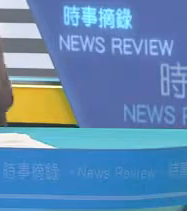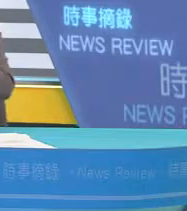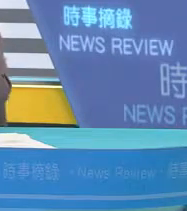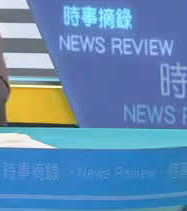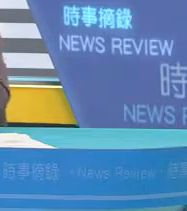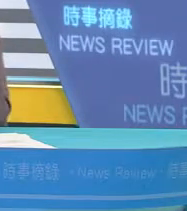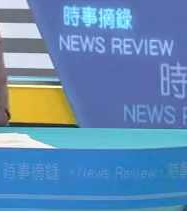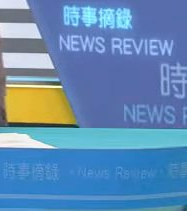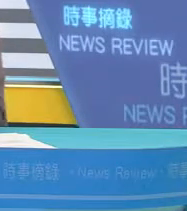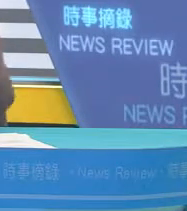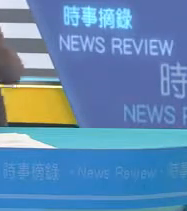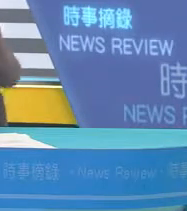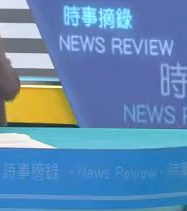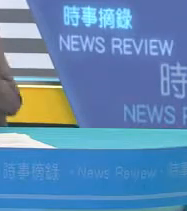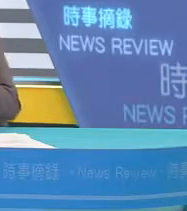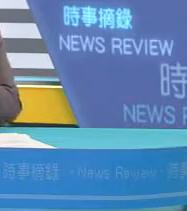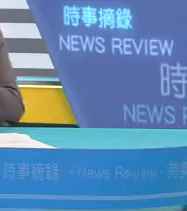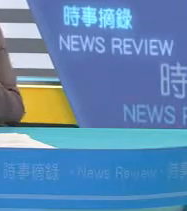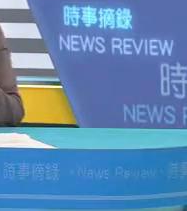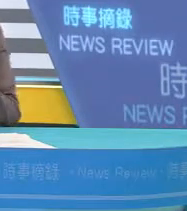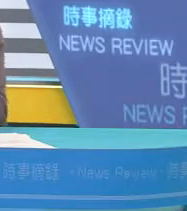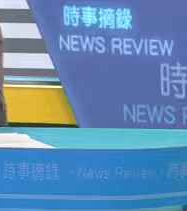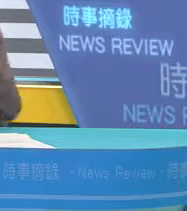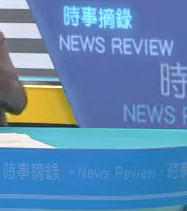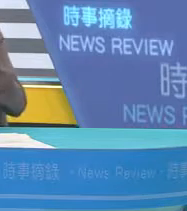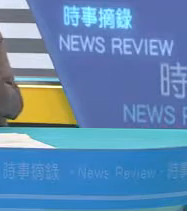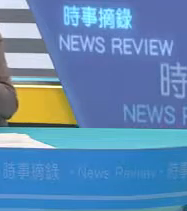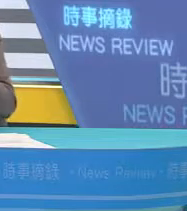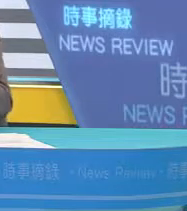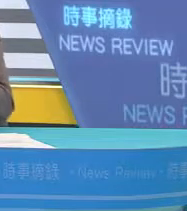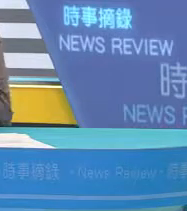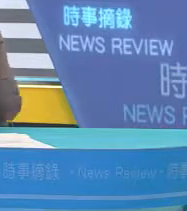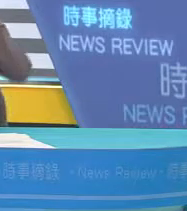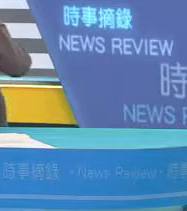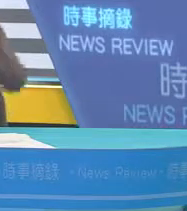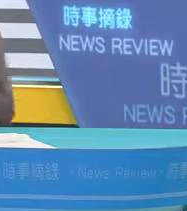共同宣言，同意停止海陸空一切敵對行為。